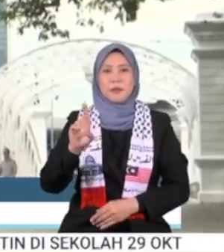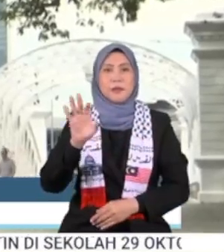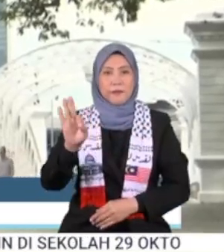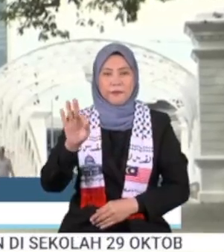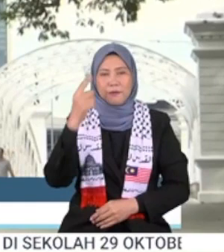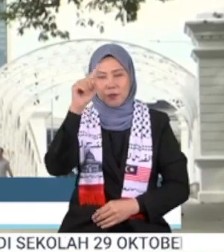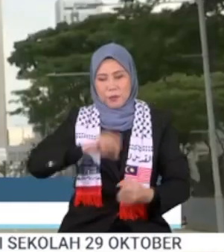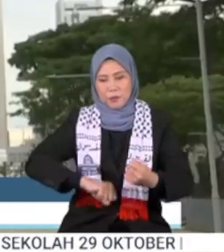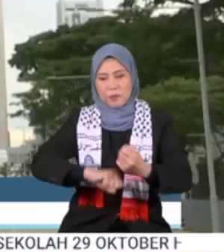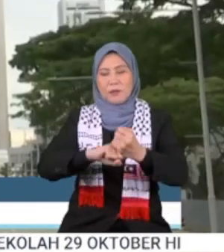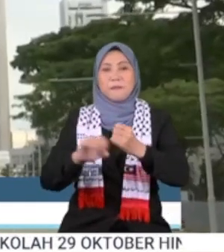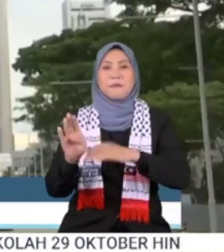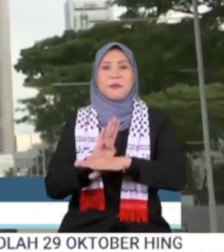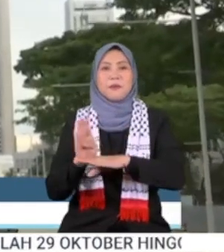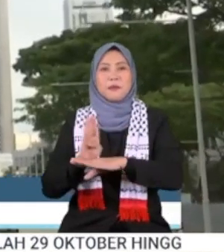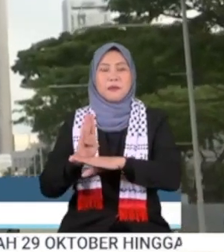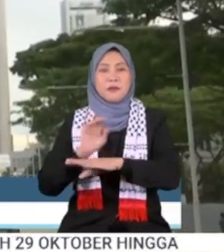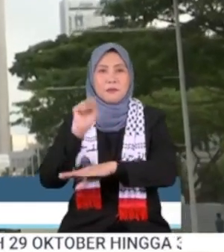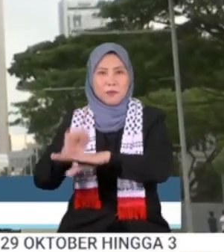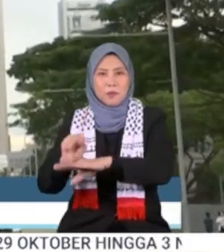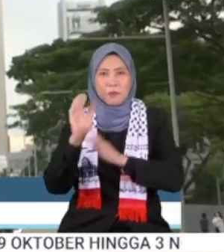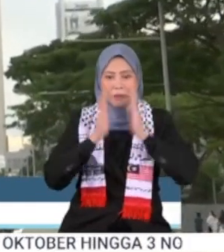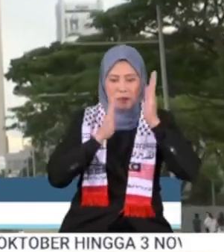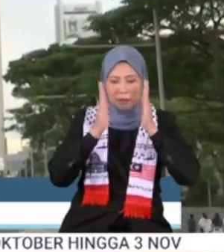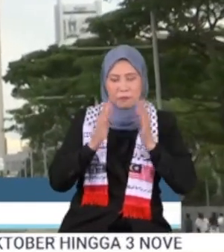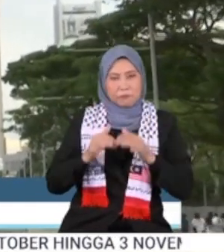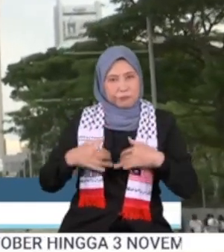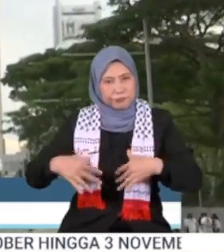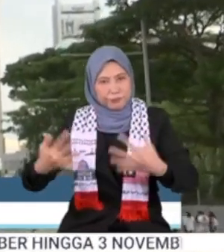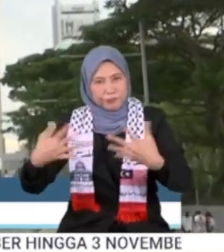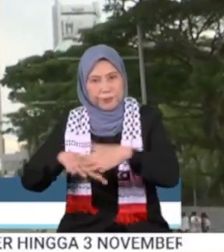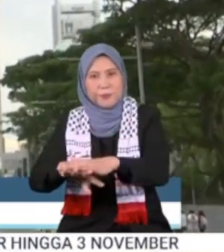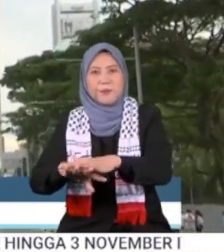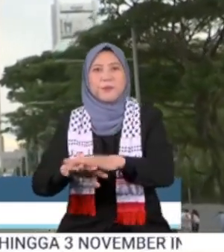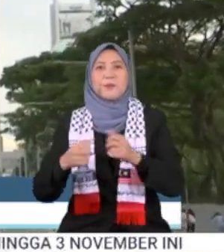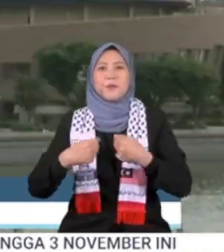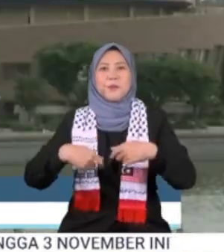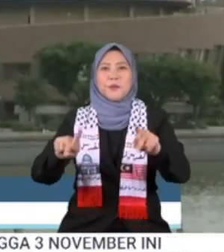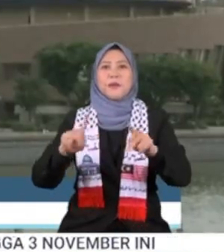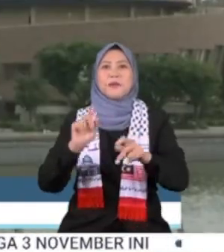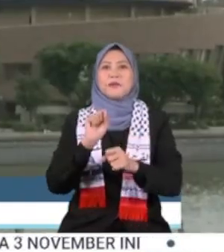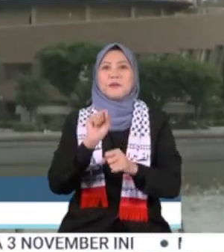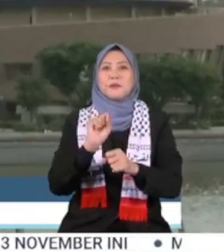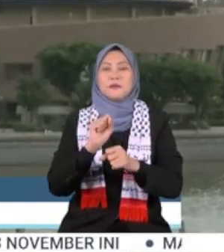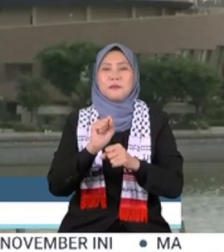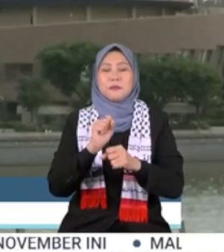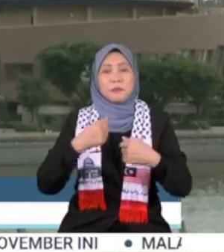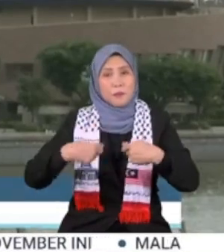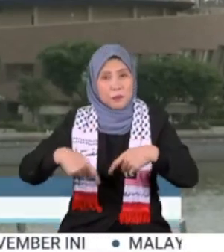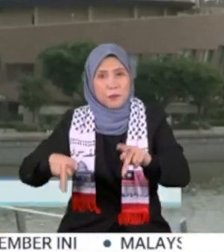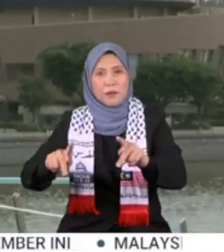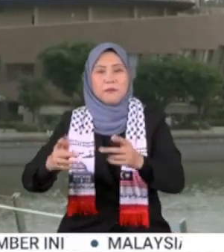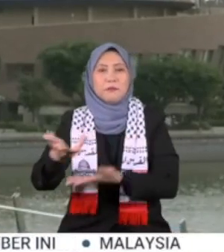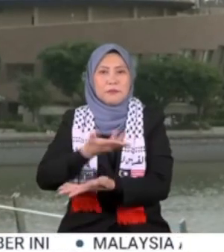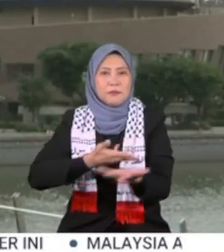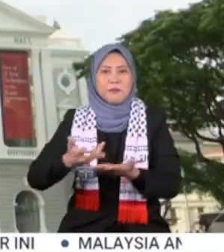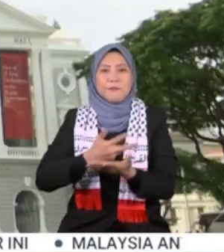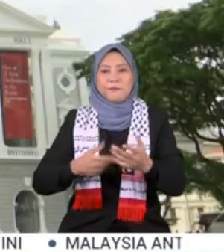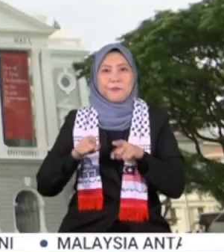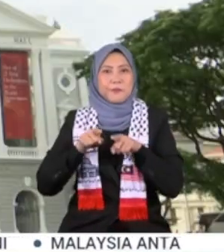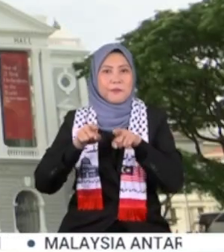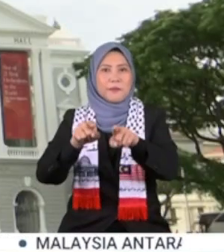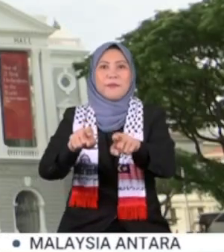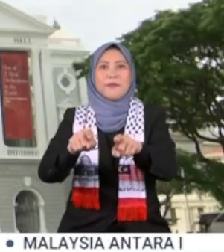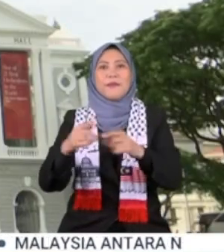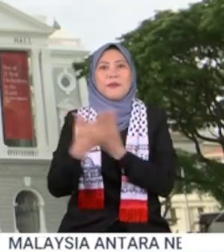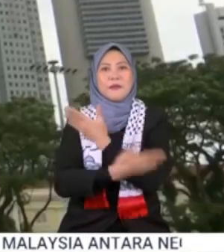pembiayaan kepada perusahaan Singapura dan Malaysia untuk bersama-sama mengejar peluang di negara ketiga dan menjalankan Perintis bersama